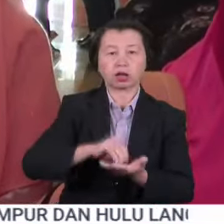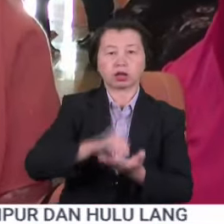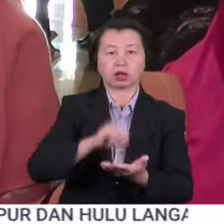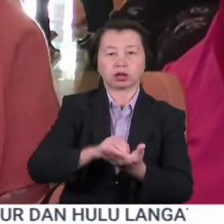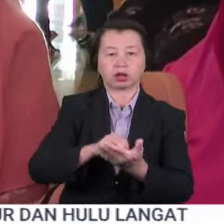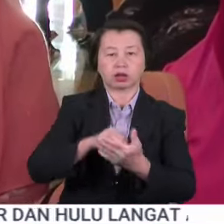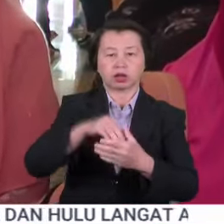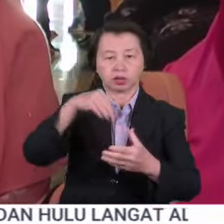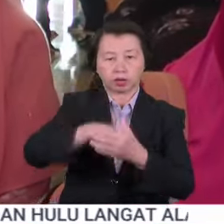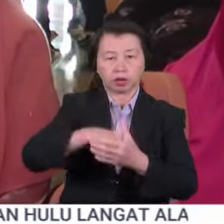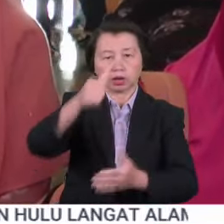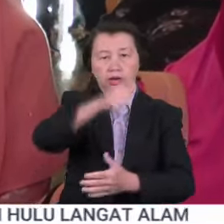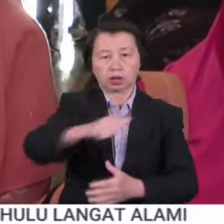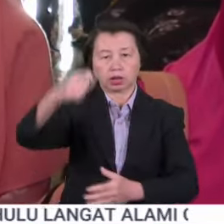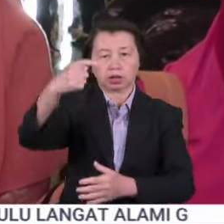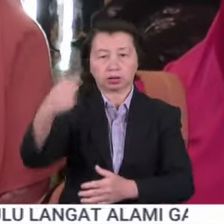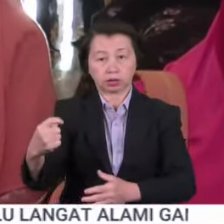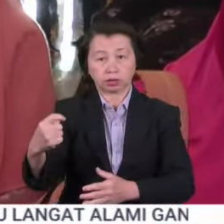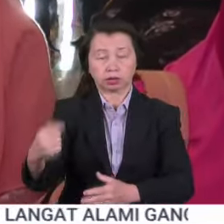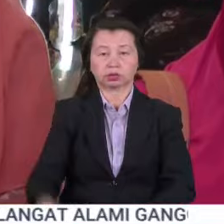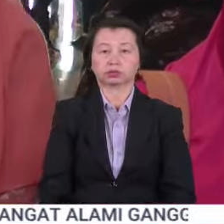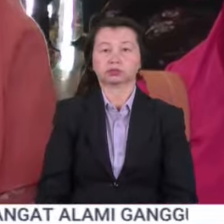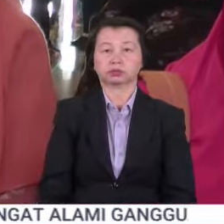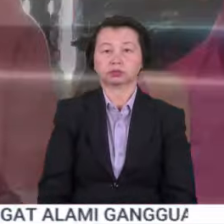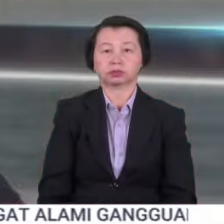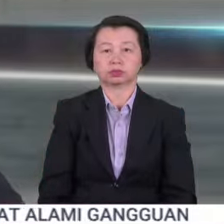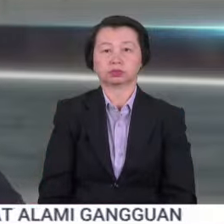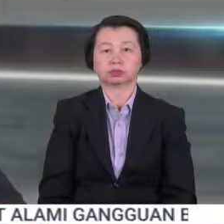di dalam Asia Tenggara kan.